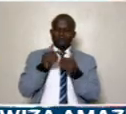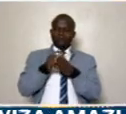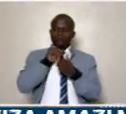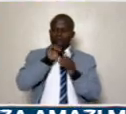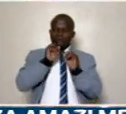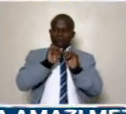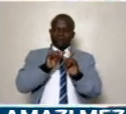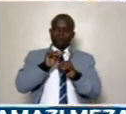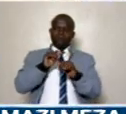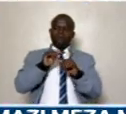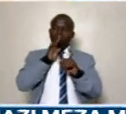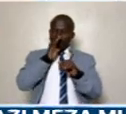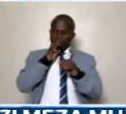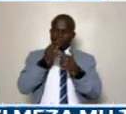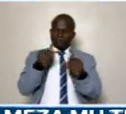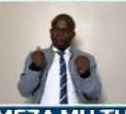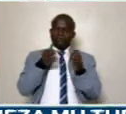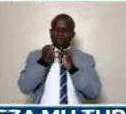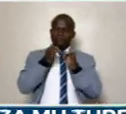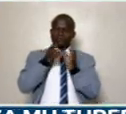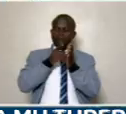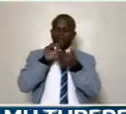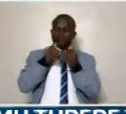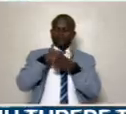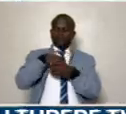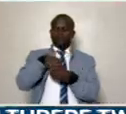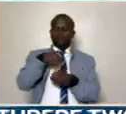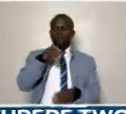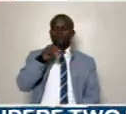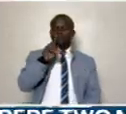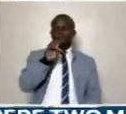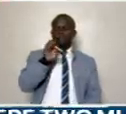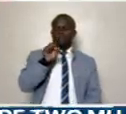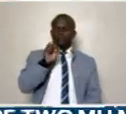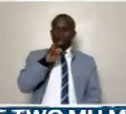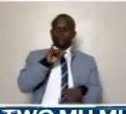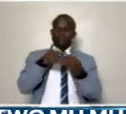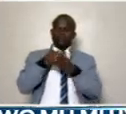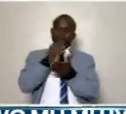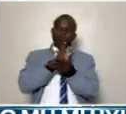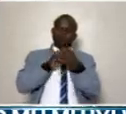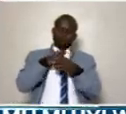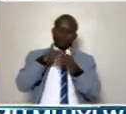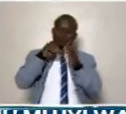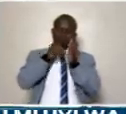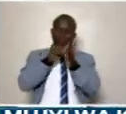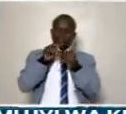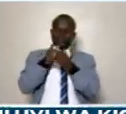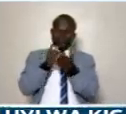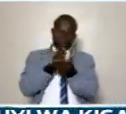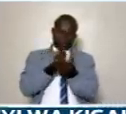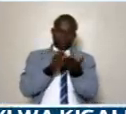adasigarana igikomere cyatinda gukira binashimangirwa n'abaganga barimo Dr. Désiré Rubanguka, umwe muri aba baganga babaga